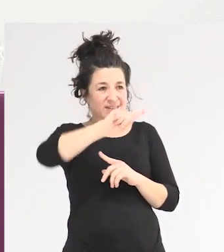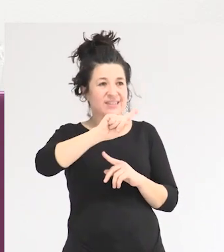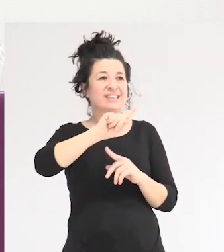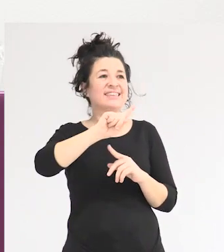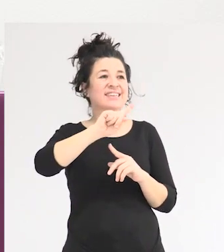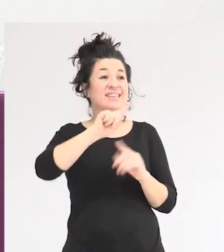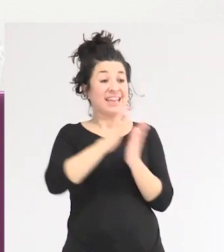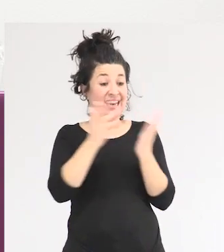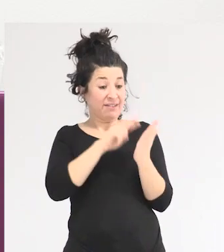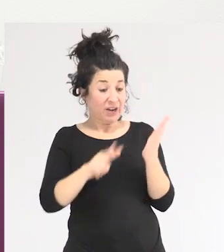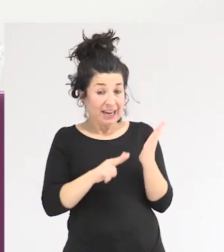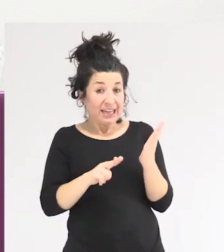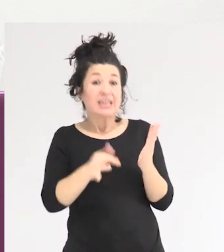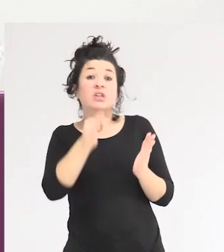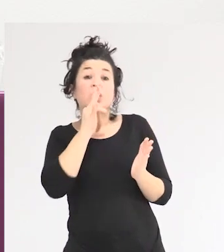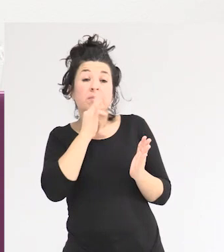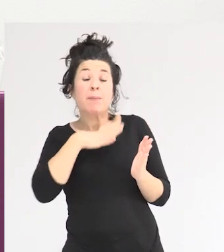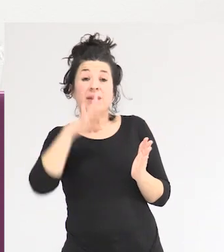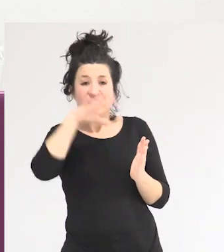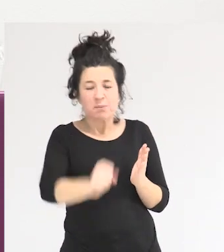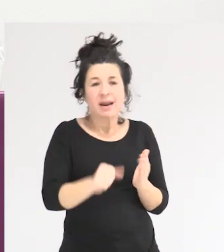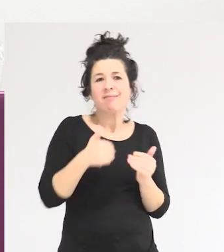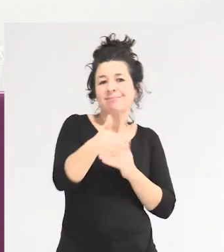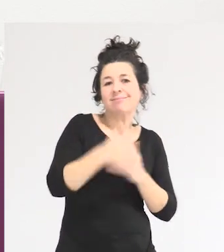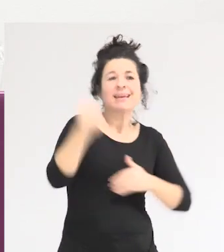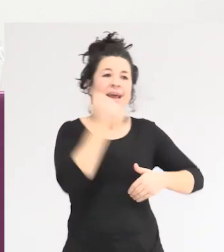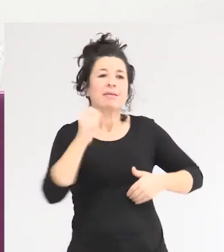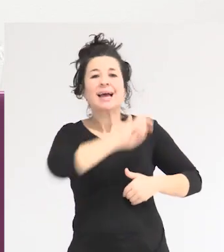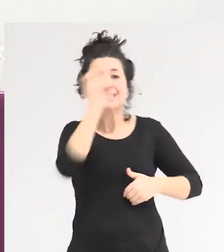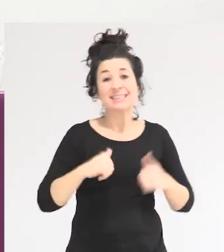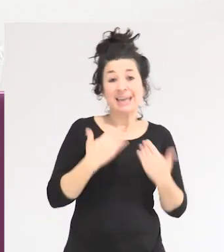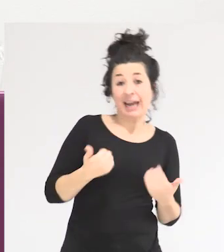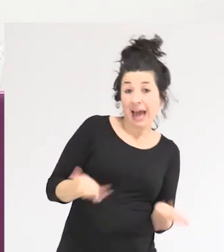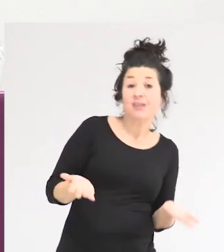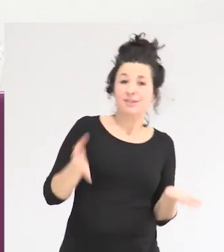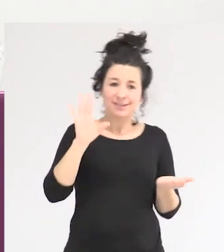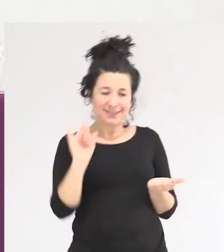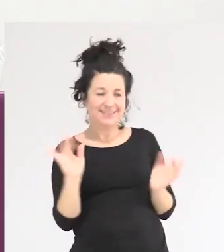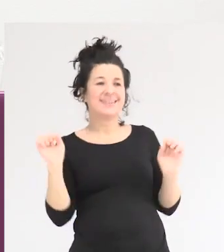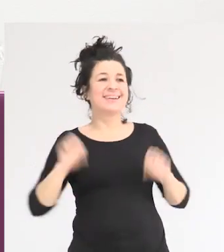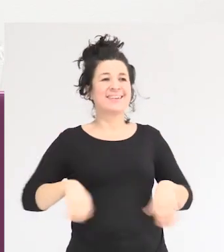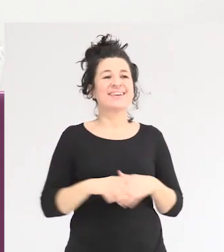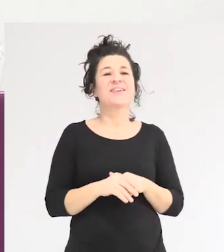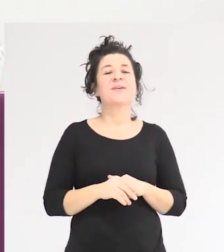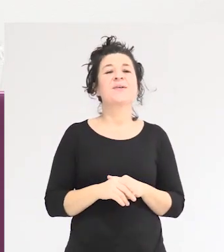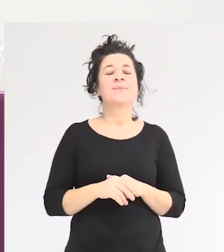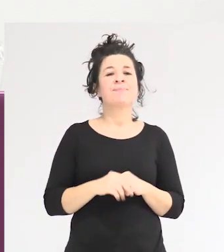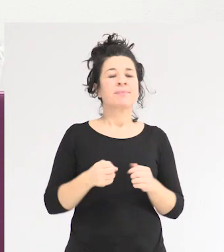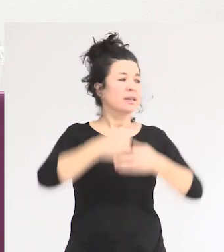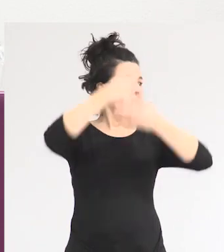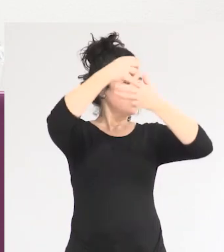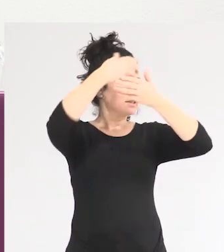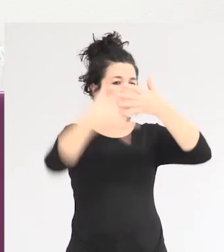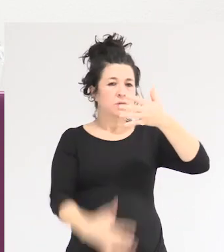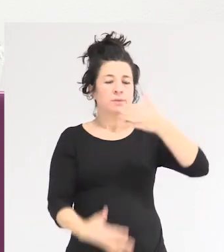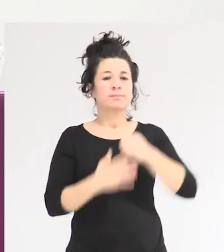eh? Gainera orain gabonak dira, eta bueno, opariak, ta. Bai. Bueno, zerrenda bada, eta